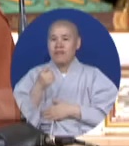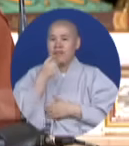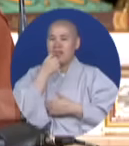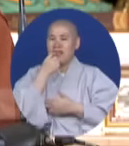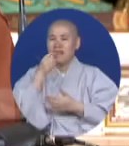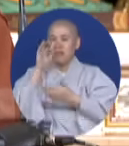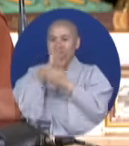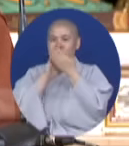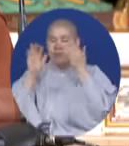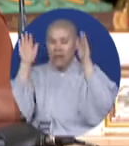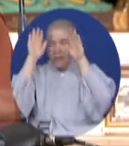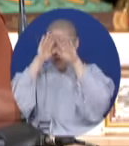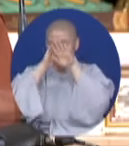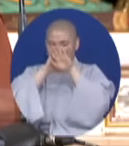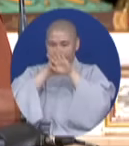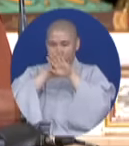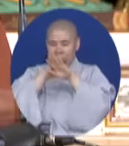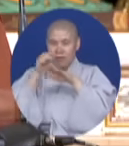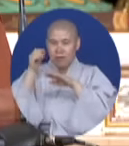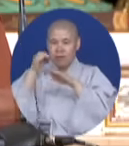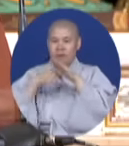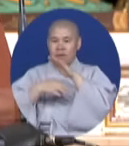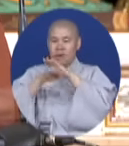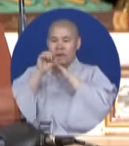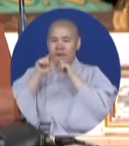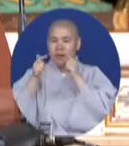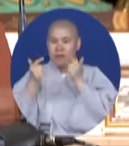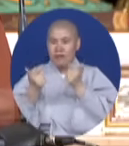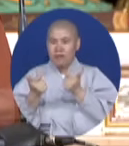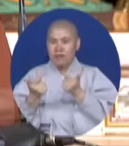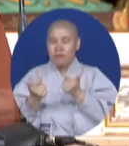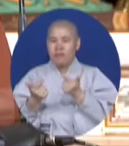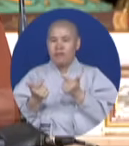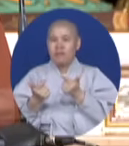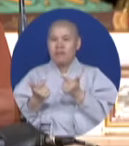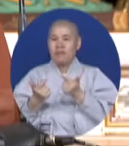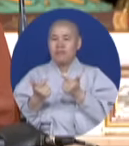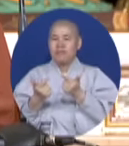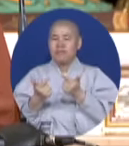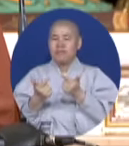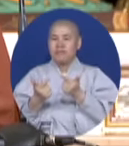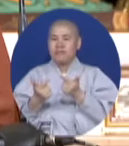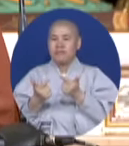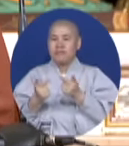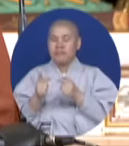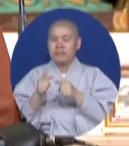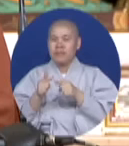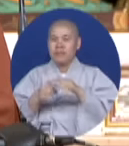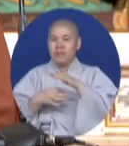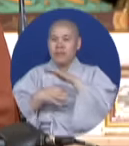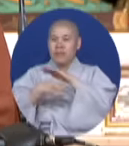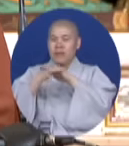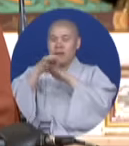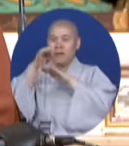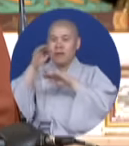날만 새는 게 아니고 천공 백운 효라 날 새는 하늘이